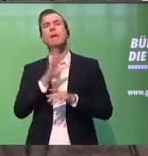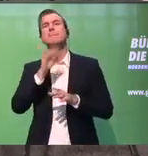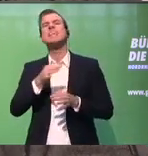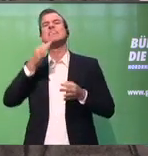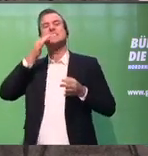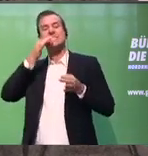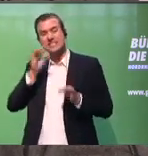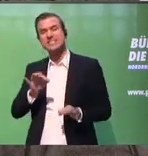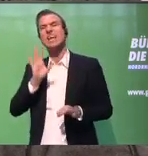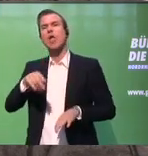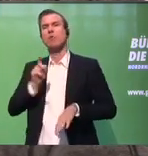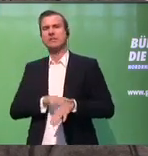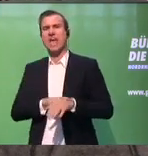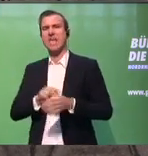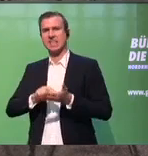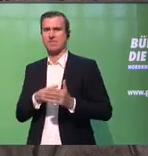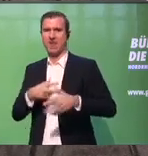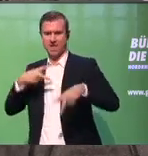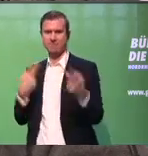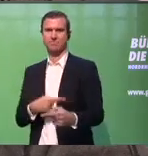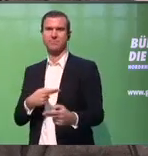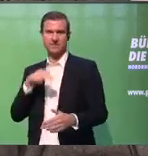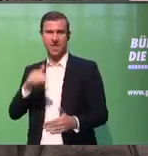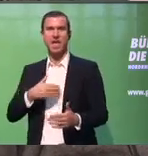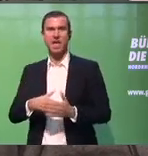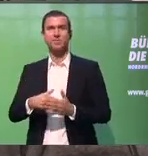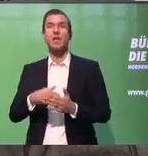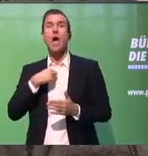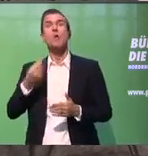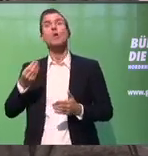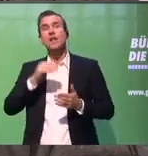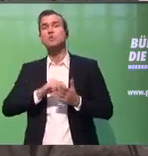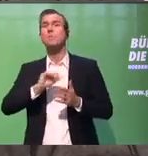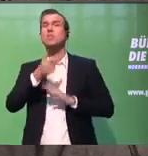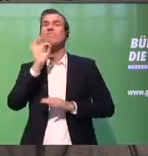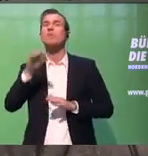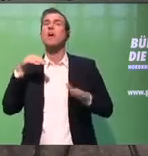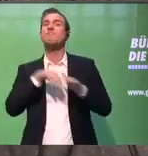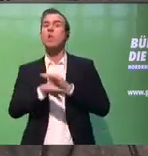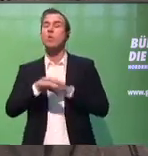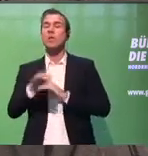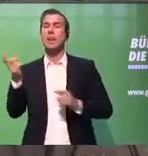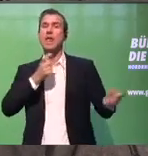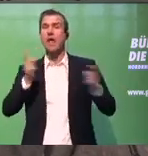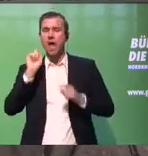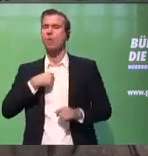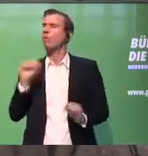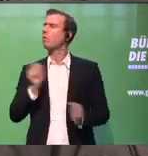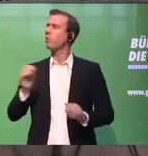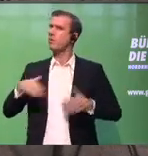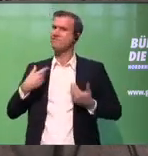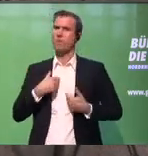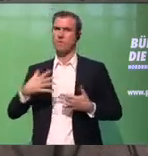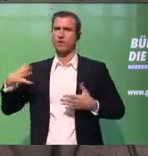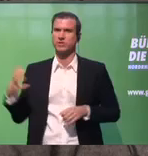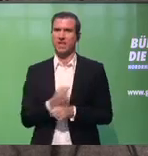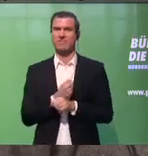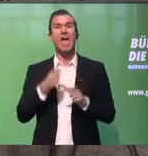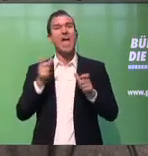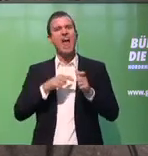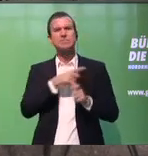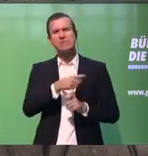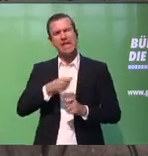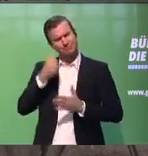konkreten Zeitvorgabe. Ich begrüße ausdrücklich, dass wir auch für Flüchtlinge einiges erreicht haben, dass da die SPD sich